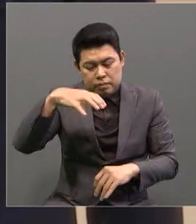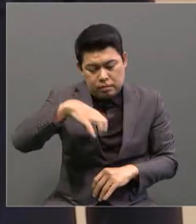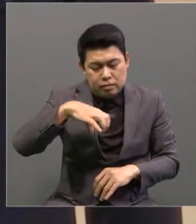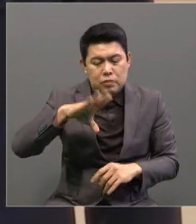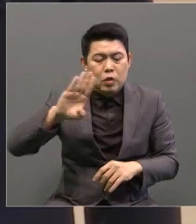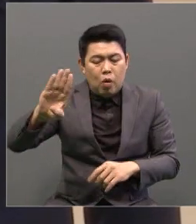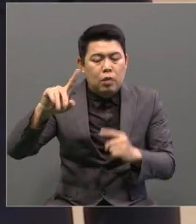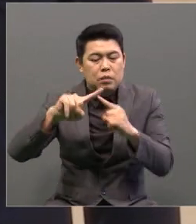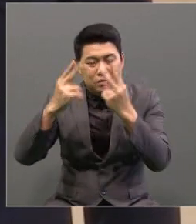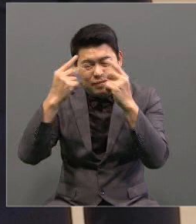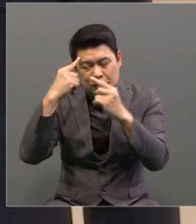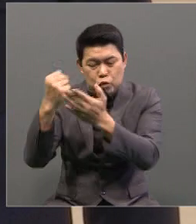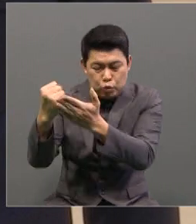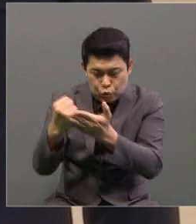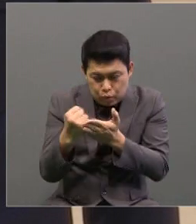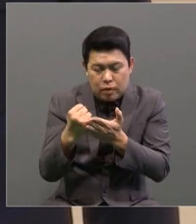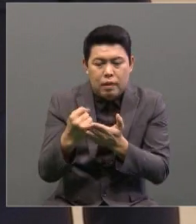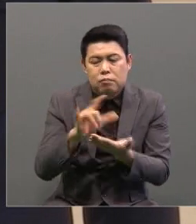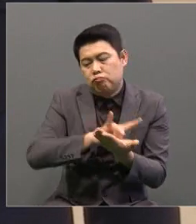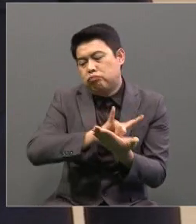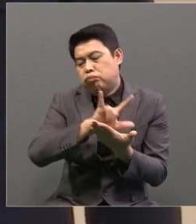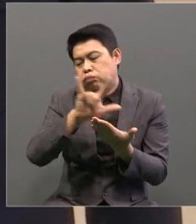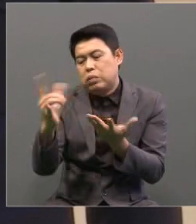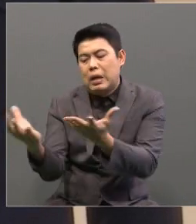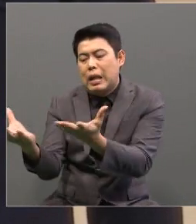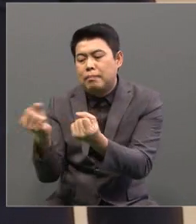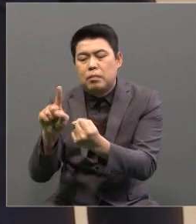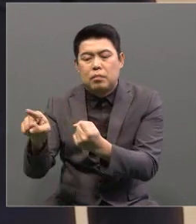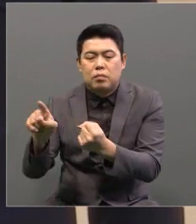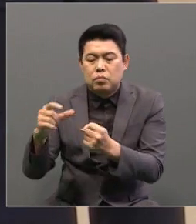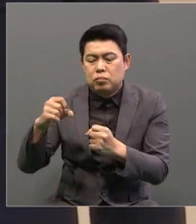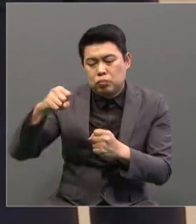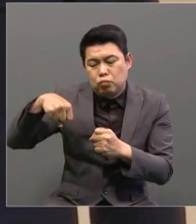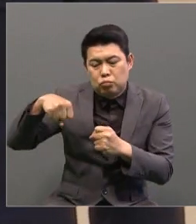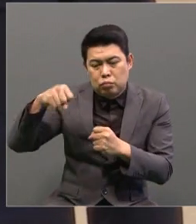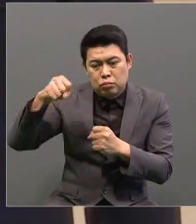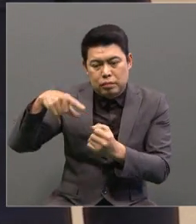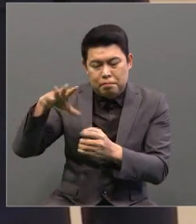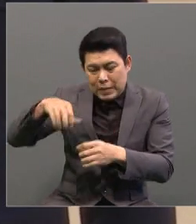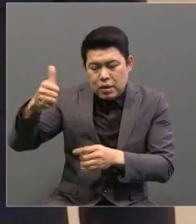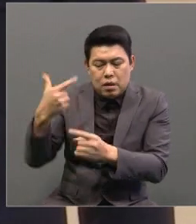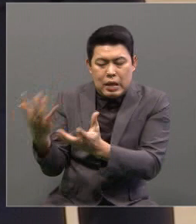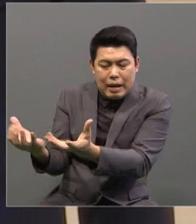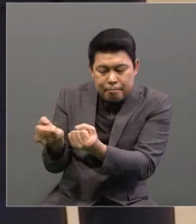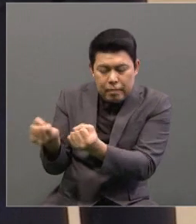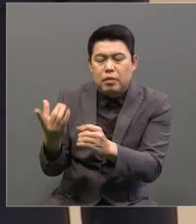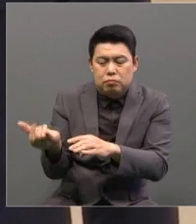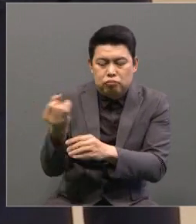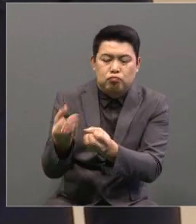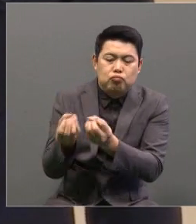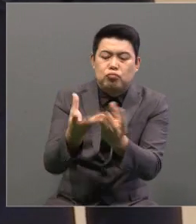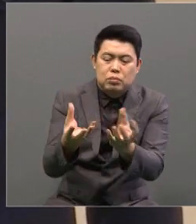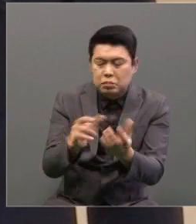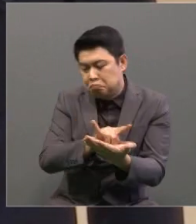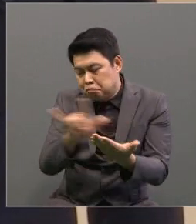ซาอุดีอาระเบียในการช่วยที่จะบินไปรับคนไทยที่สนามบินเมืองพอร์ตออฟซูดานนะครับถึง2เ